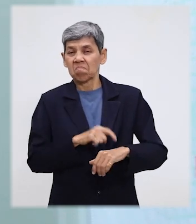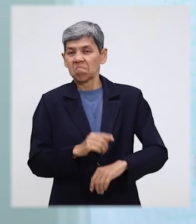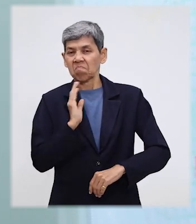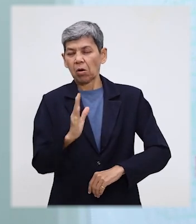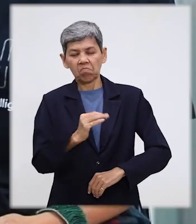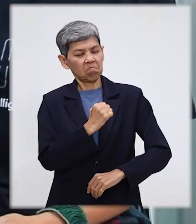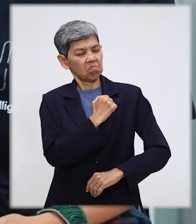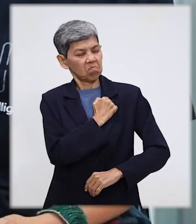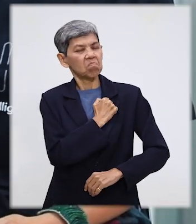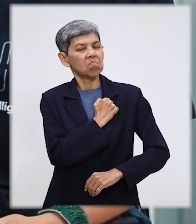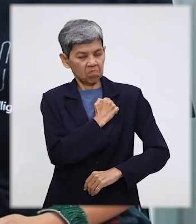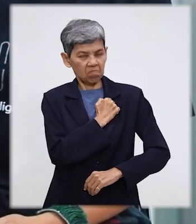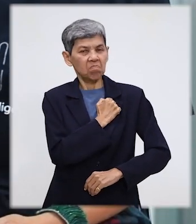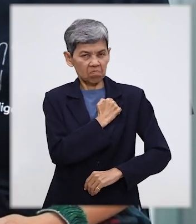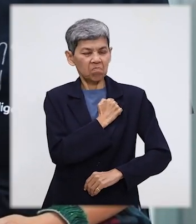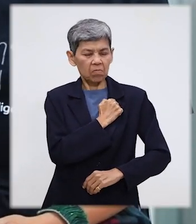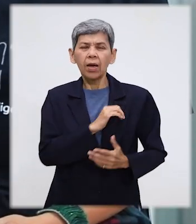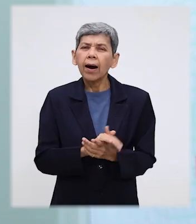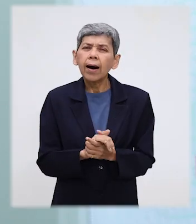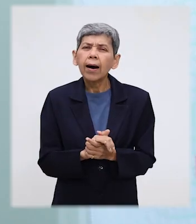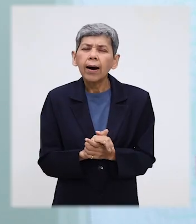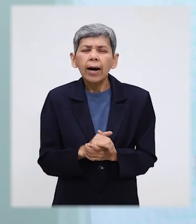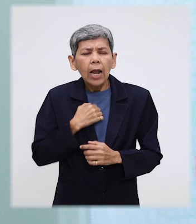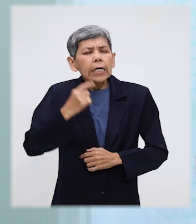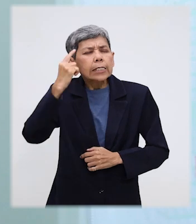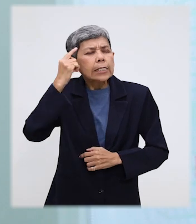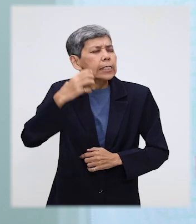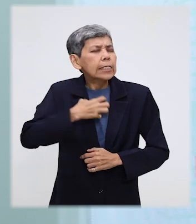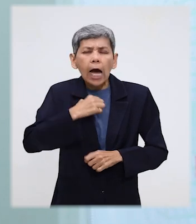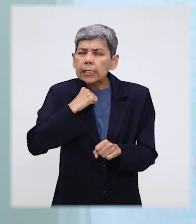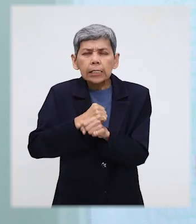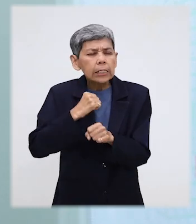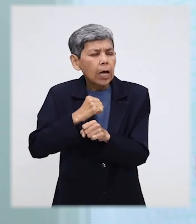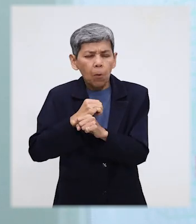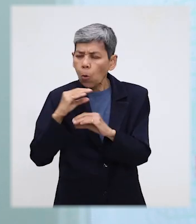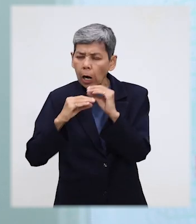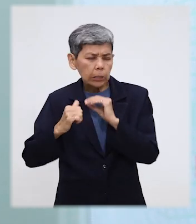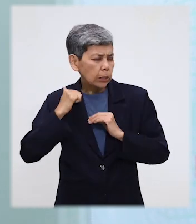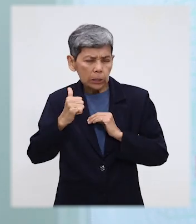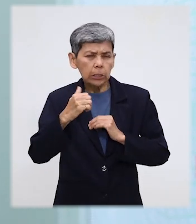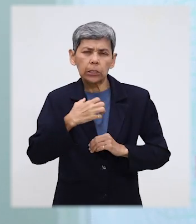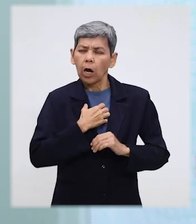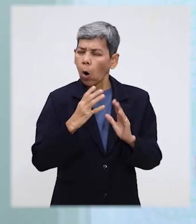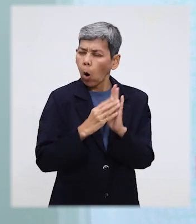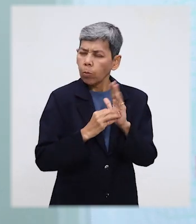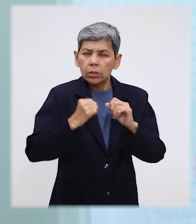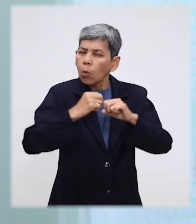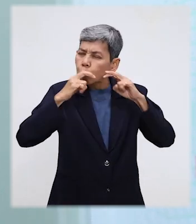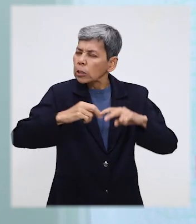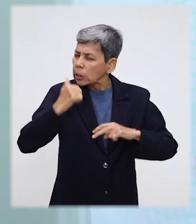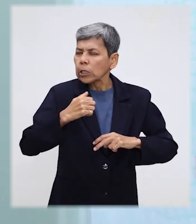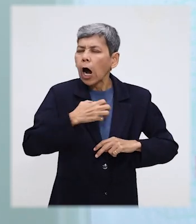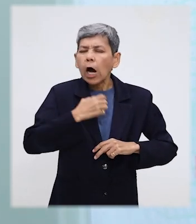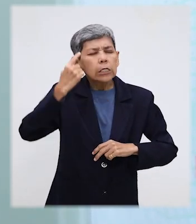ยความอดทนแล้วในส่วนของสิ่งที่คาดหวังนะคะในการทำโครงการต่างๆอบรมต่างๆวิจัยต่างๆม